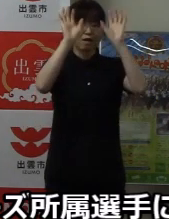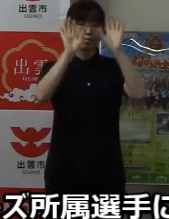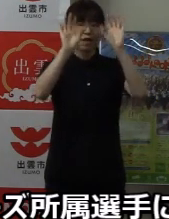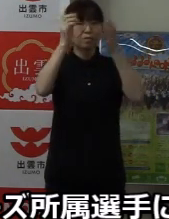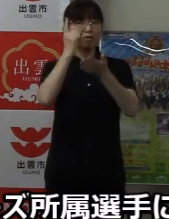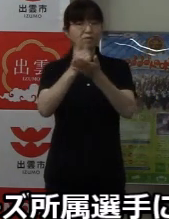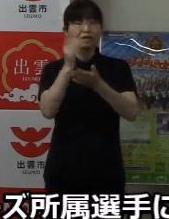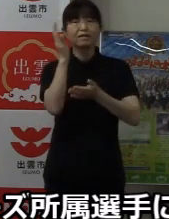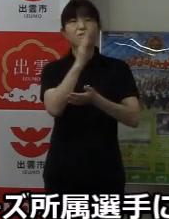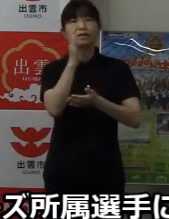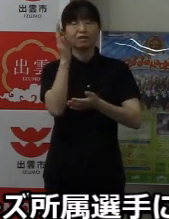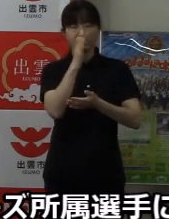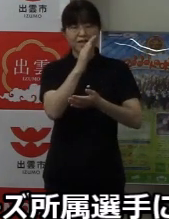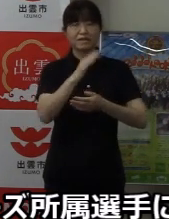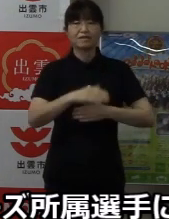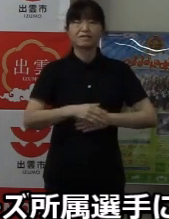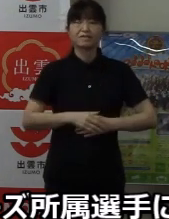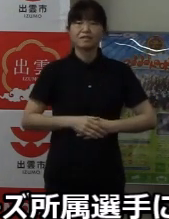ですね、